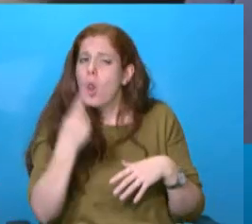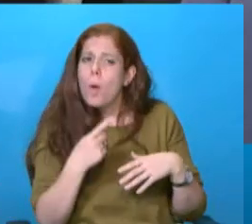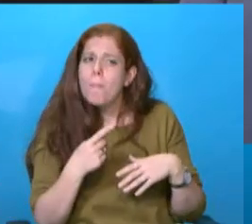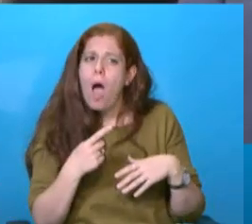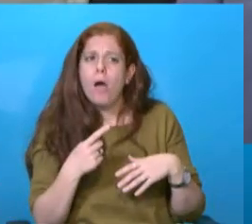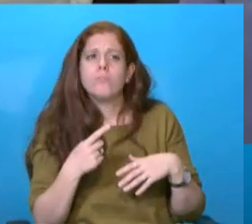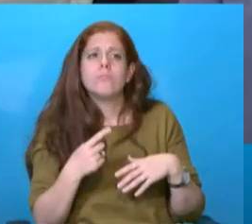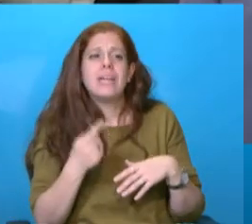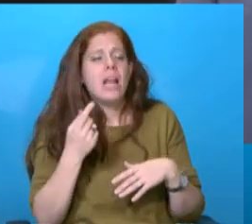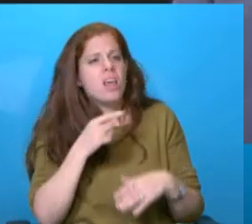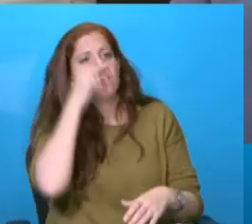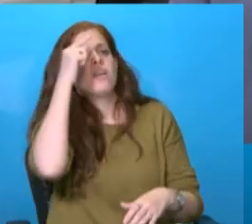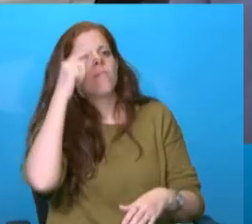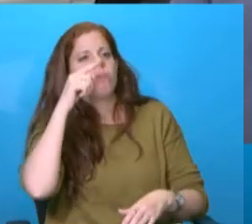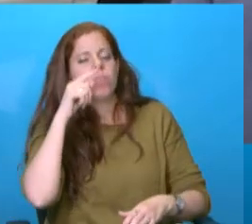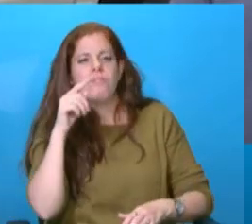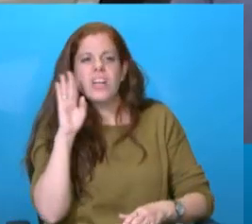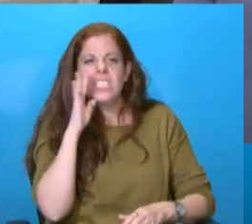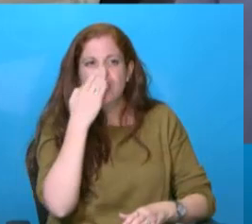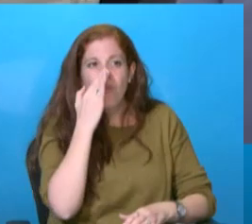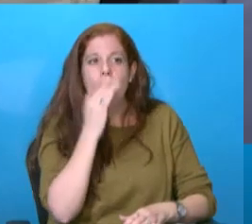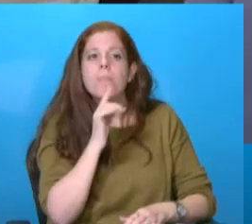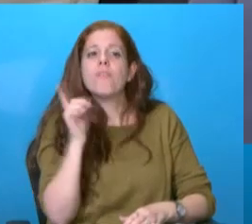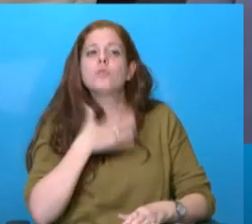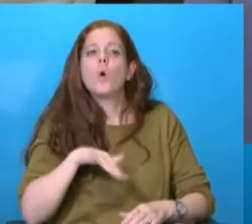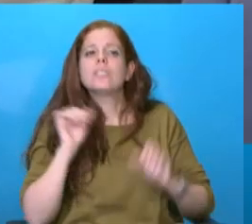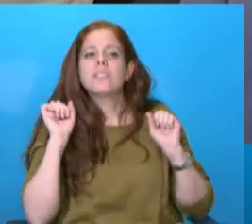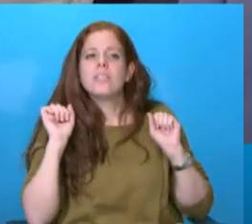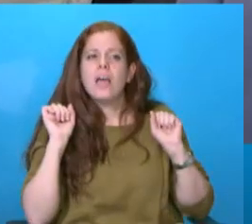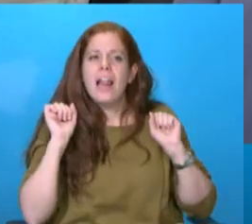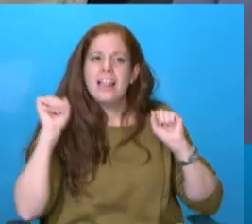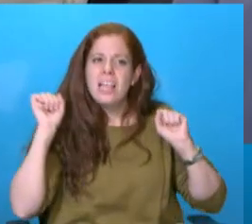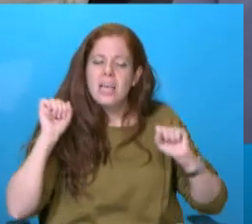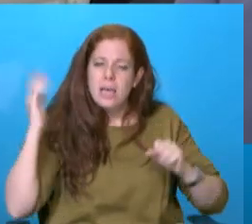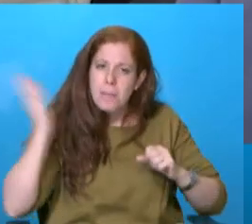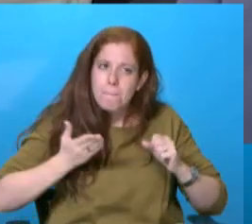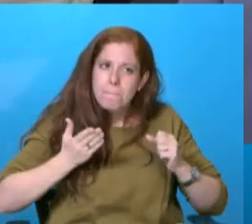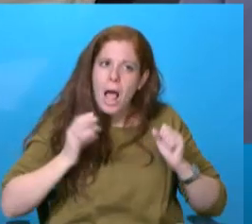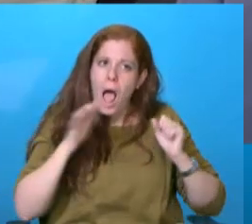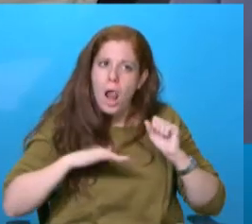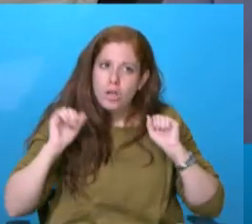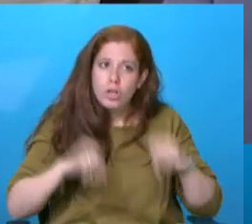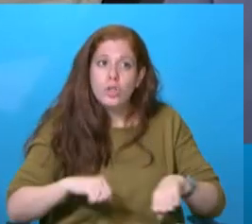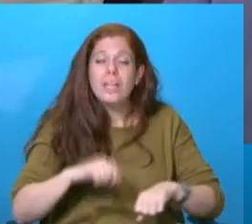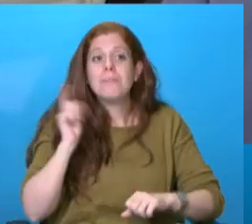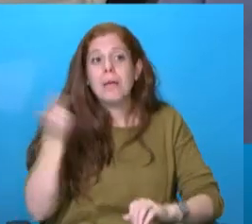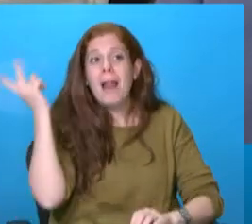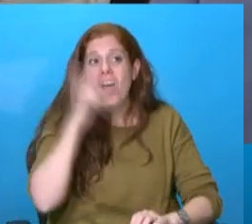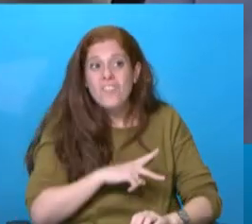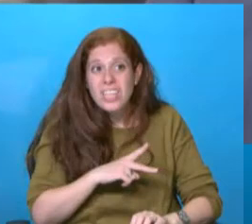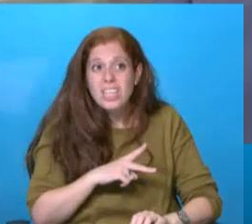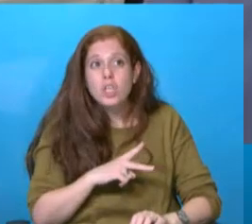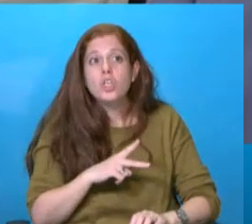באסטקבר ג'הוני במונופרין באונהוי כאומית דרן כבטונן באין נזום זר ובזנן בפהמונן כאין